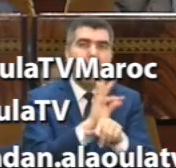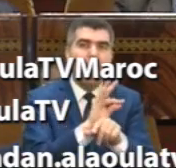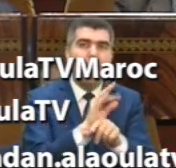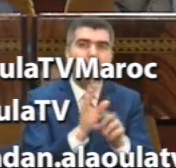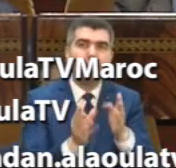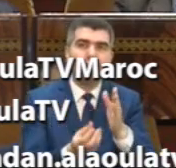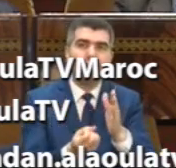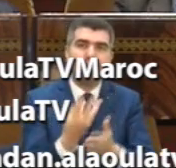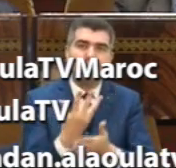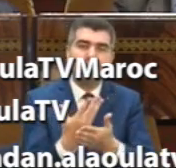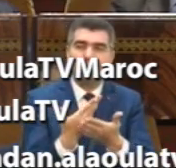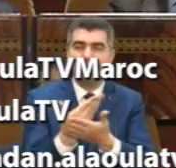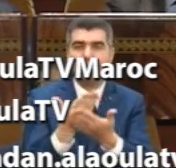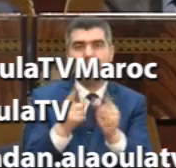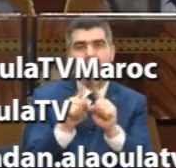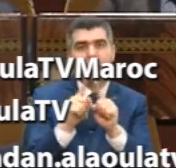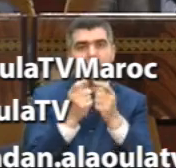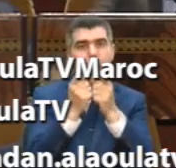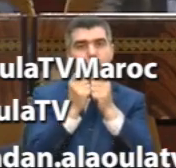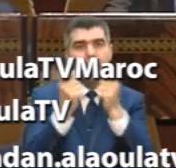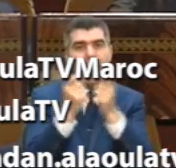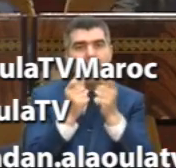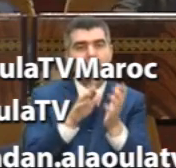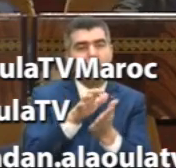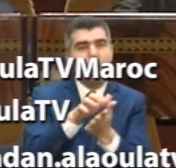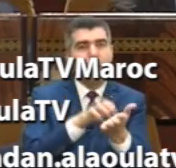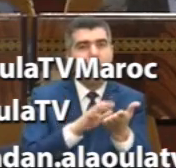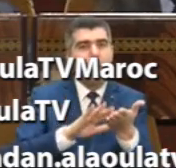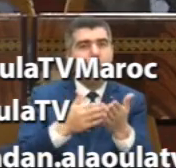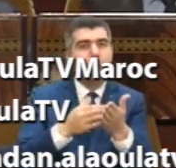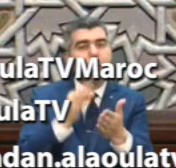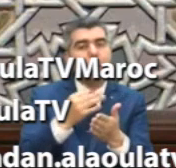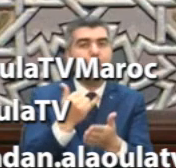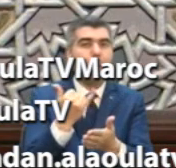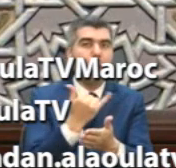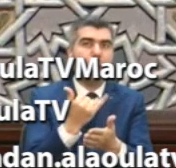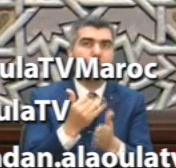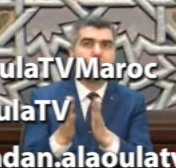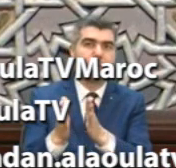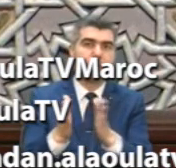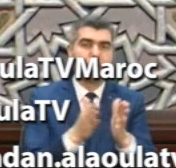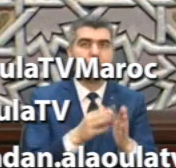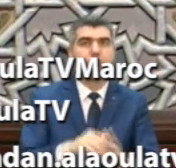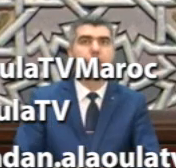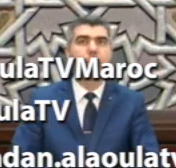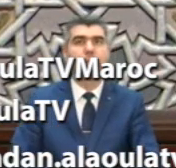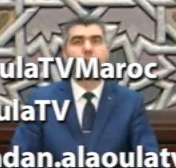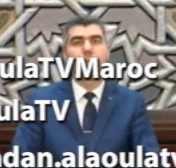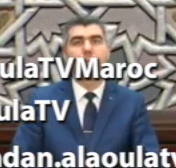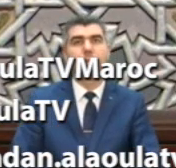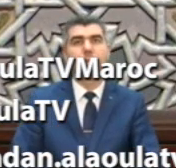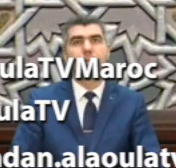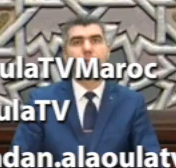إنتاجية ومقاولات صناعية وفلاحية. وشكرا السيد الوزير. شكرا السيد النائب على احترام